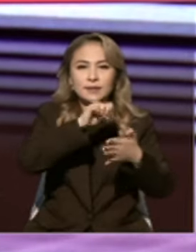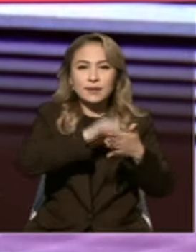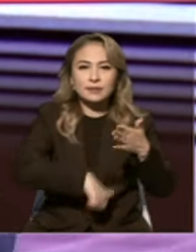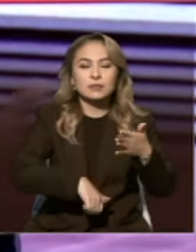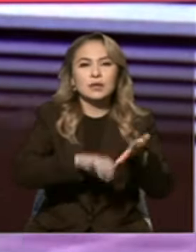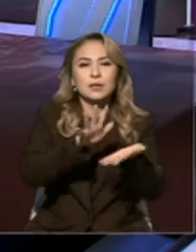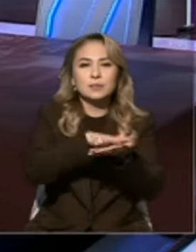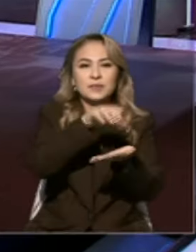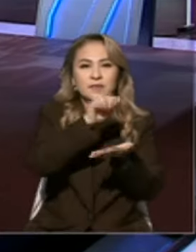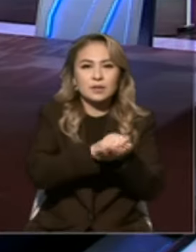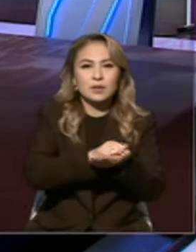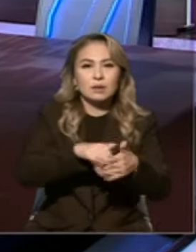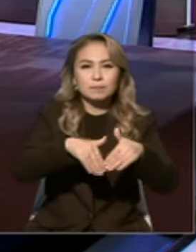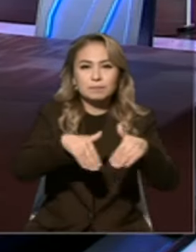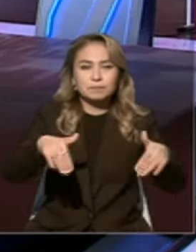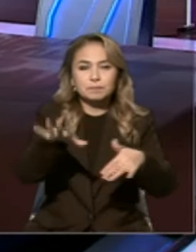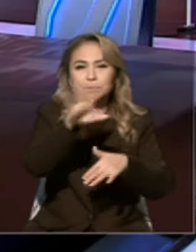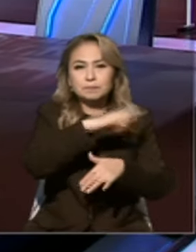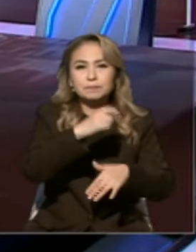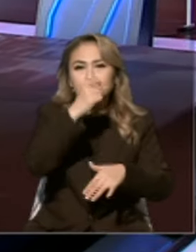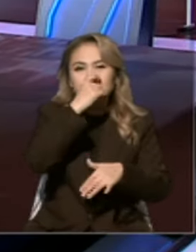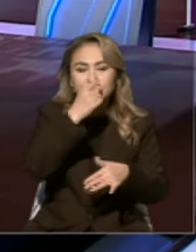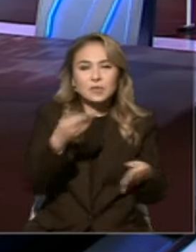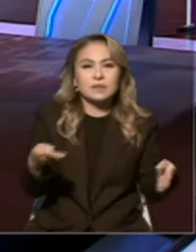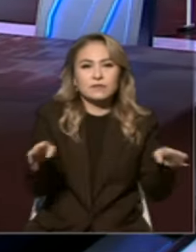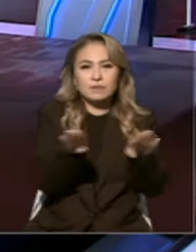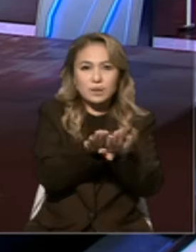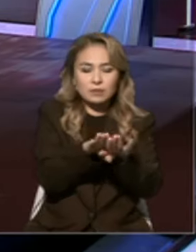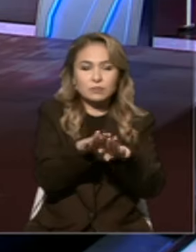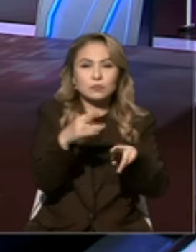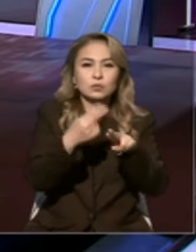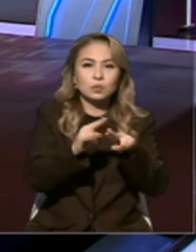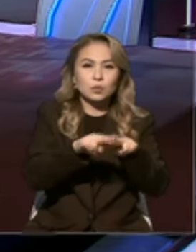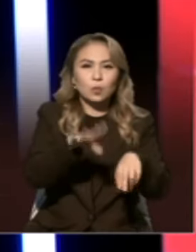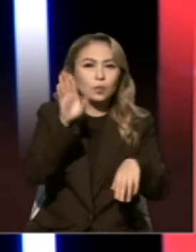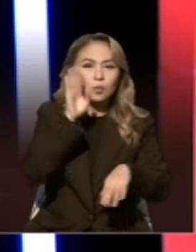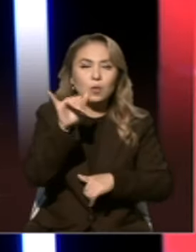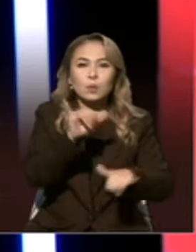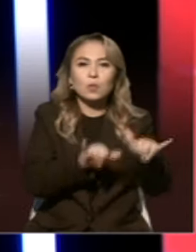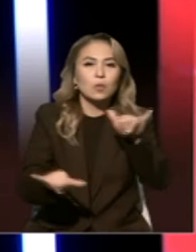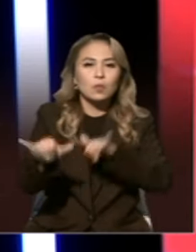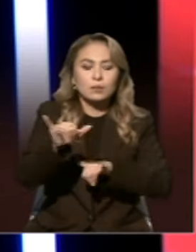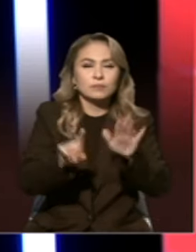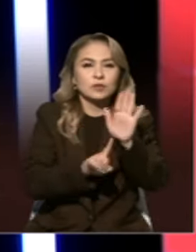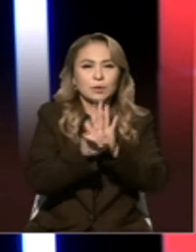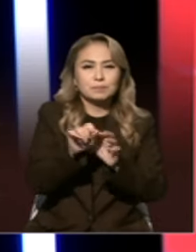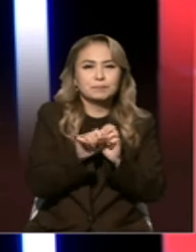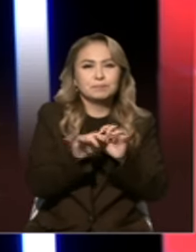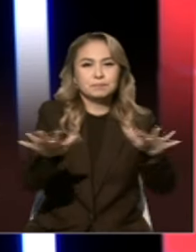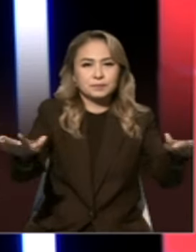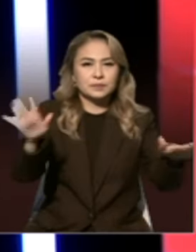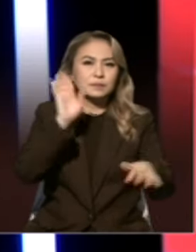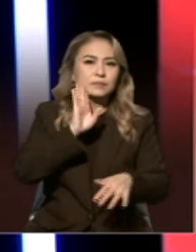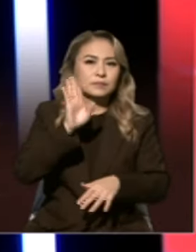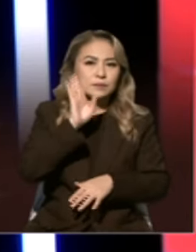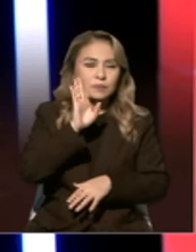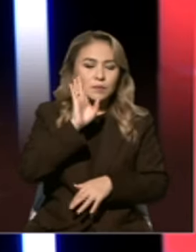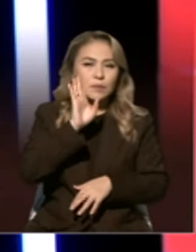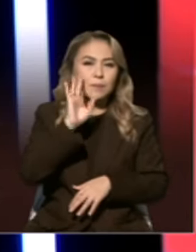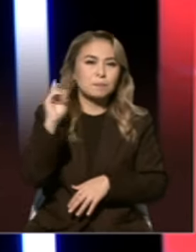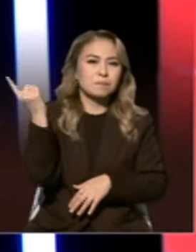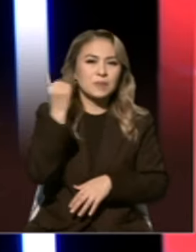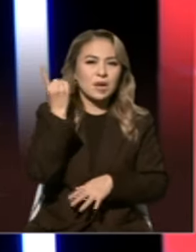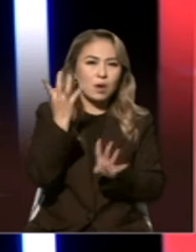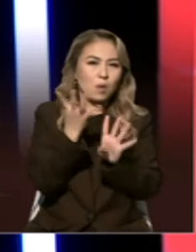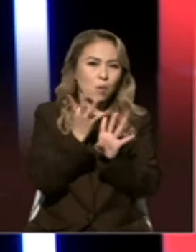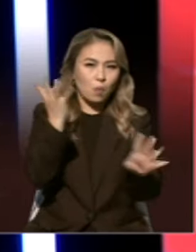арналары бәрі бүтіліп қалды. Әрине ол арналар бүтіліп қалғандықтан ол су қайда бармасын ол жайыла барады, жайылып кетеді. Мына бірінші